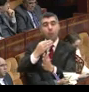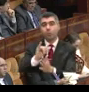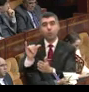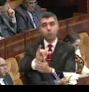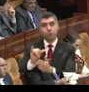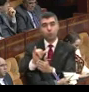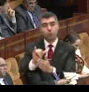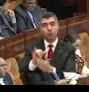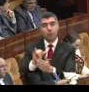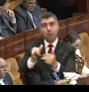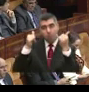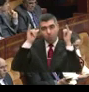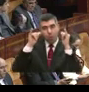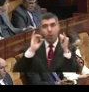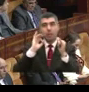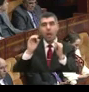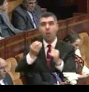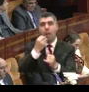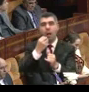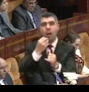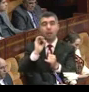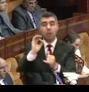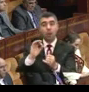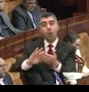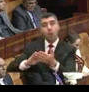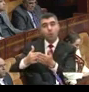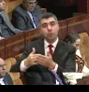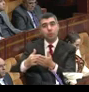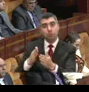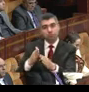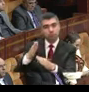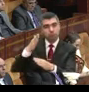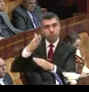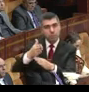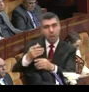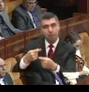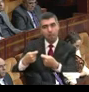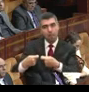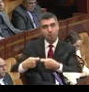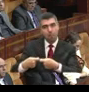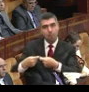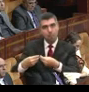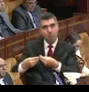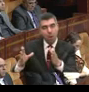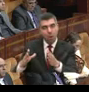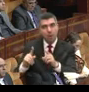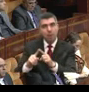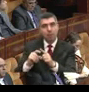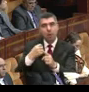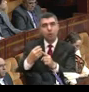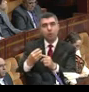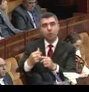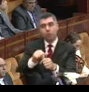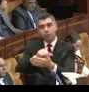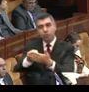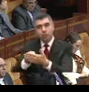البهيمة كتاكل راسها، يعني الراجل كيدي النص ديال البهائم ديالو للسوق كيبيعها باش يشري بها أعلاف